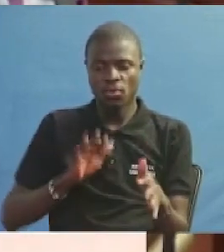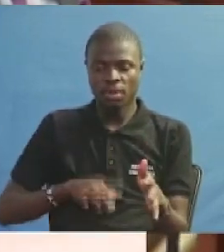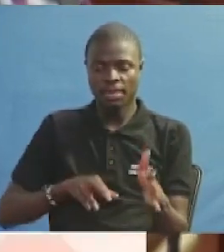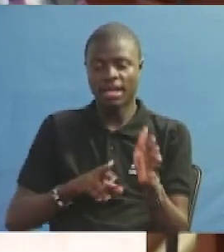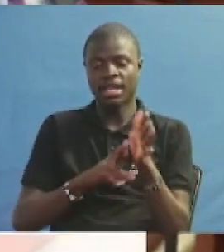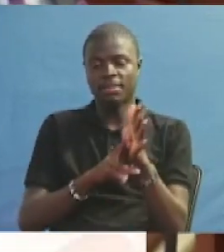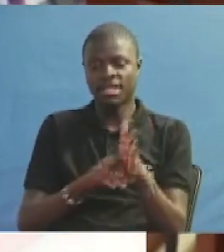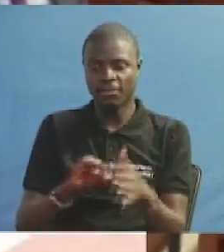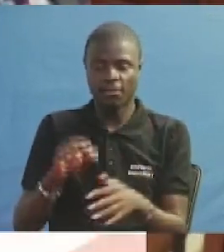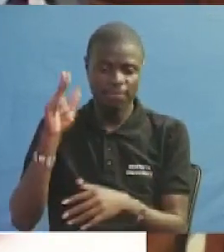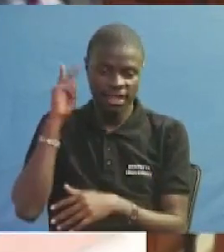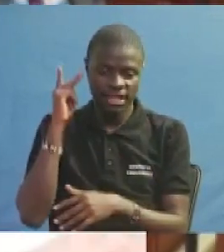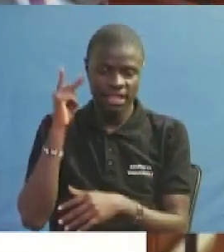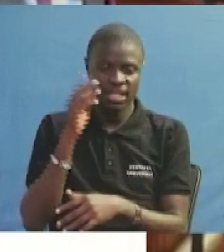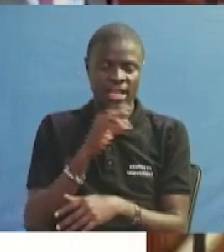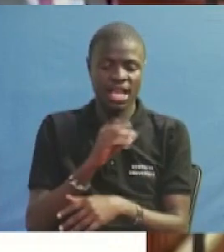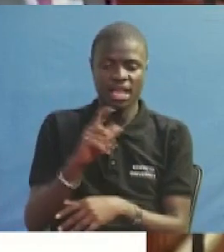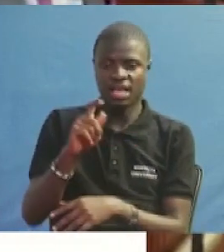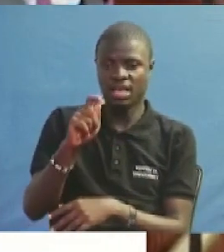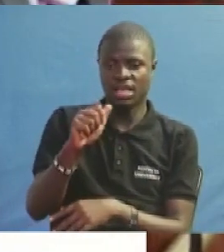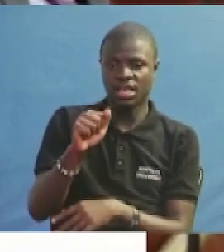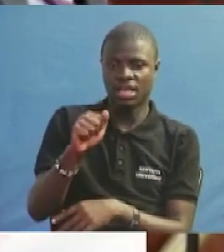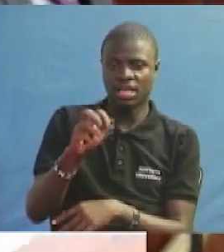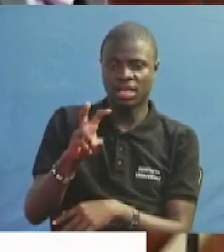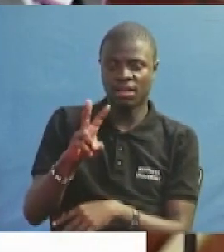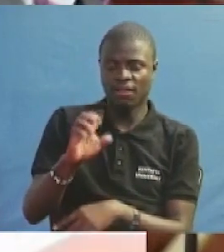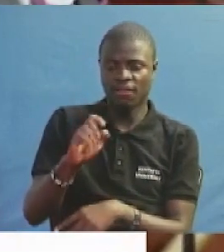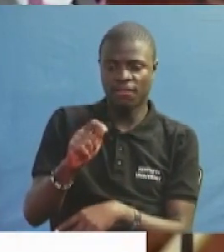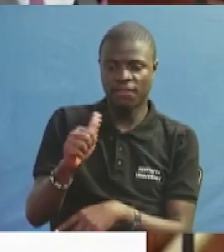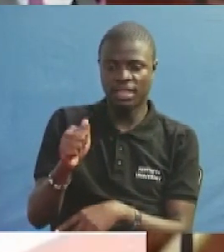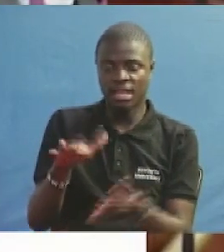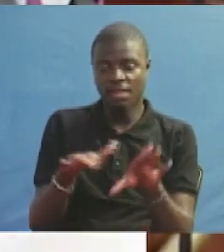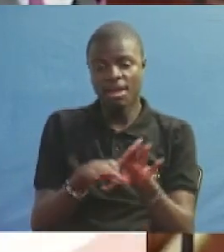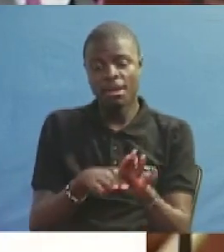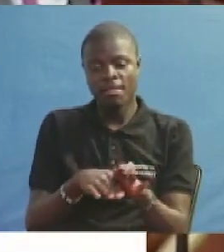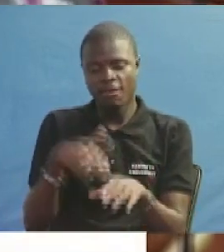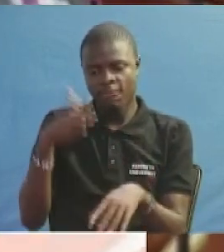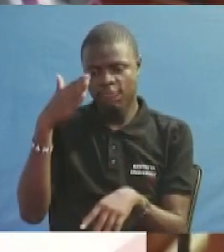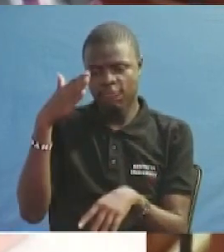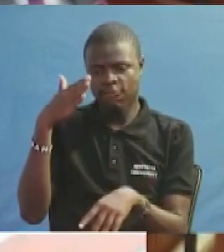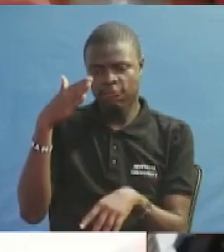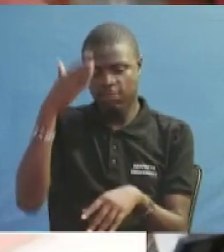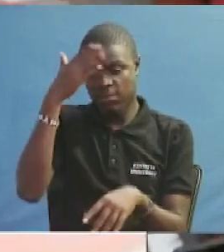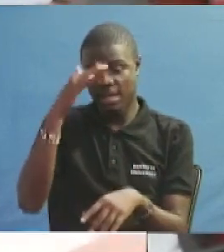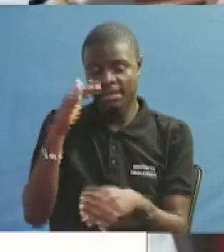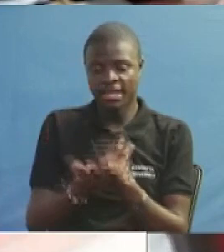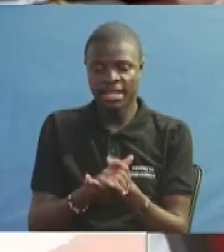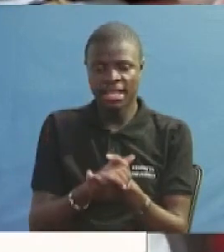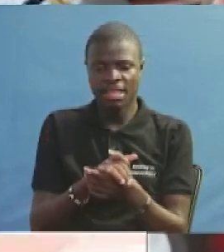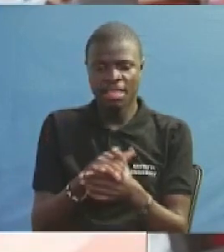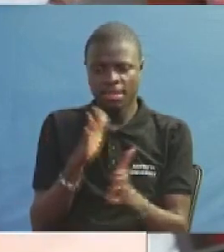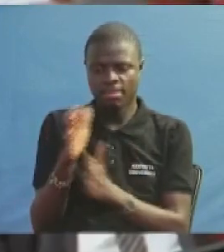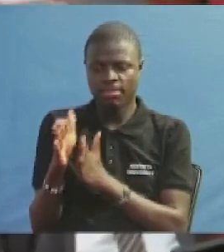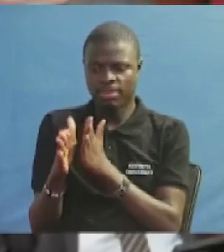Doris Saburi na mbunge wa Taveta John Bwire. Kwa mujibu wa kinara wa Wiper Kalonzo Musyoka, mchakato